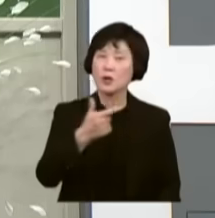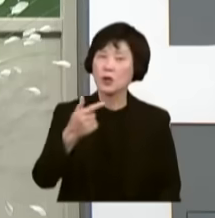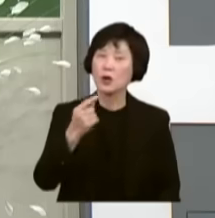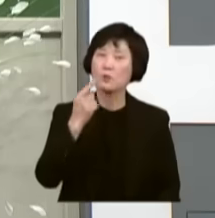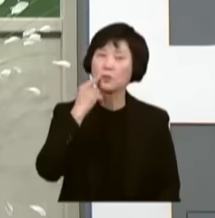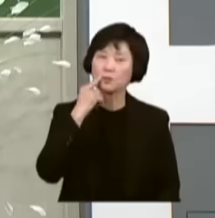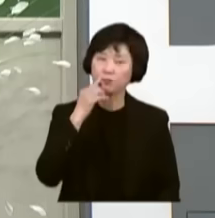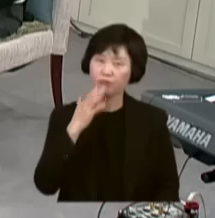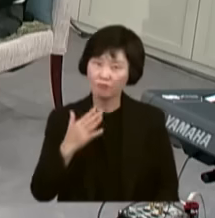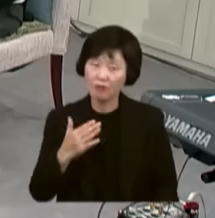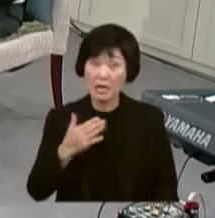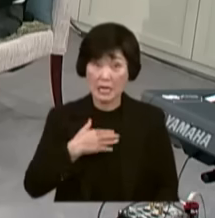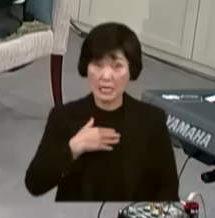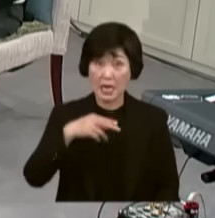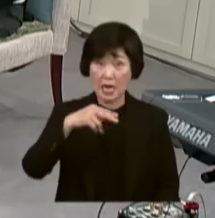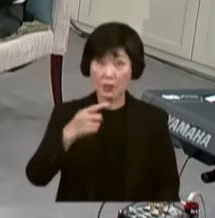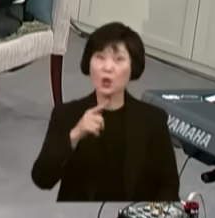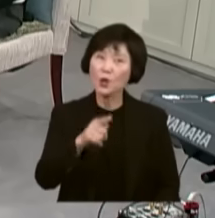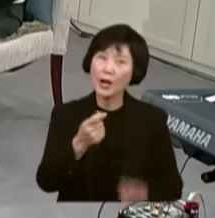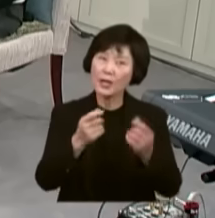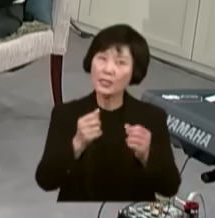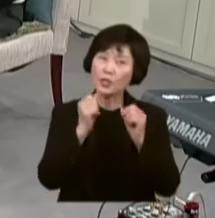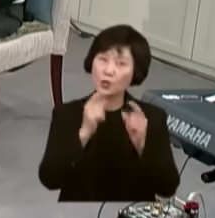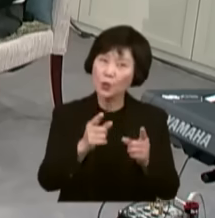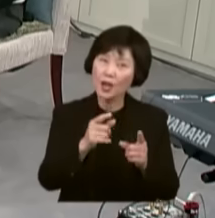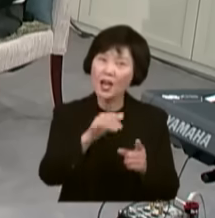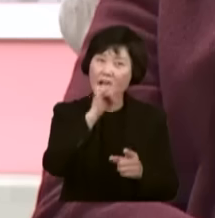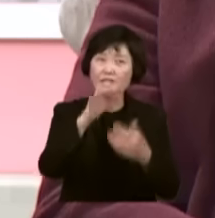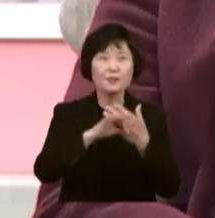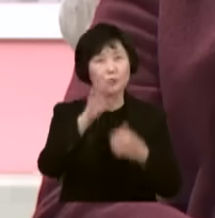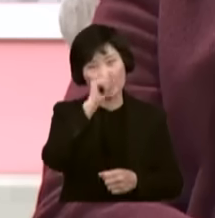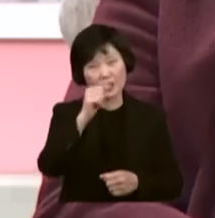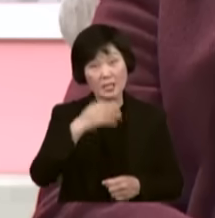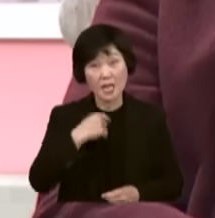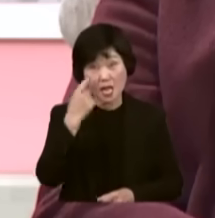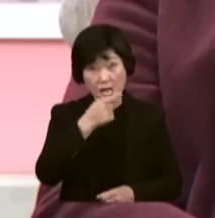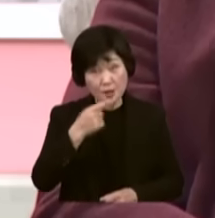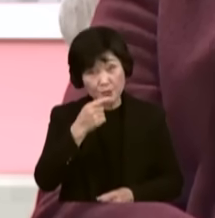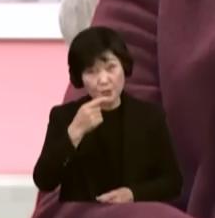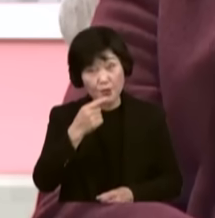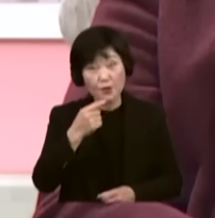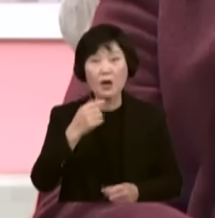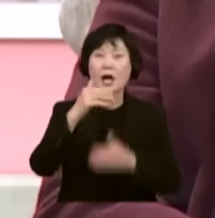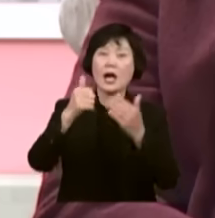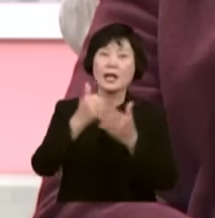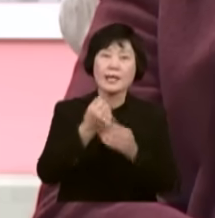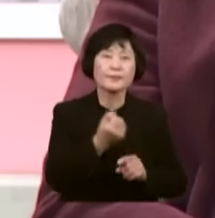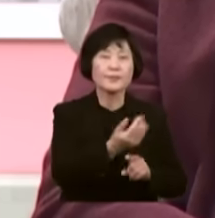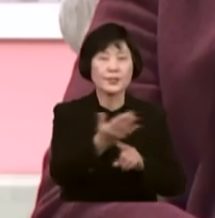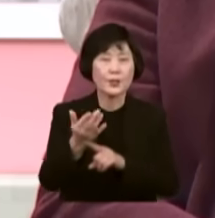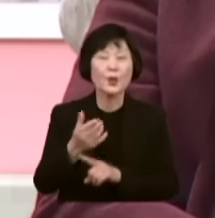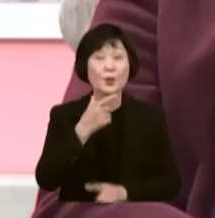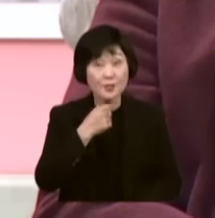저런 기회가 왔으면 좋겠다. 나도 꼭 진짜 내 입으로 하나님을 전하고 싶다. 이랬는데